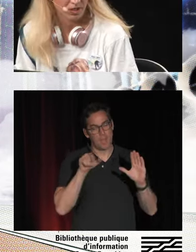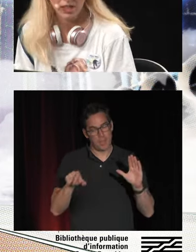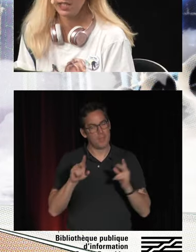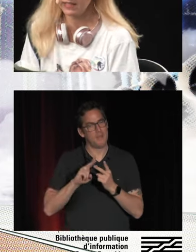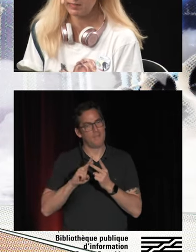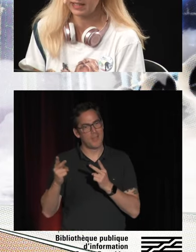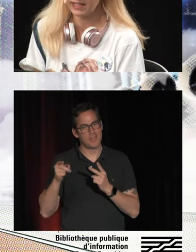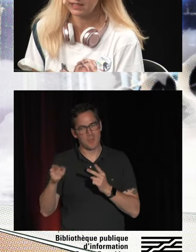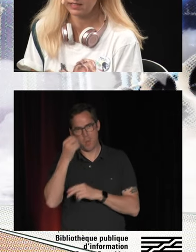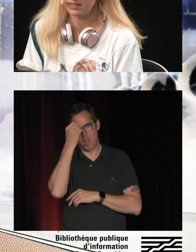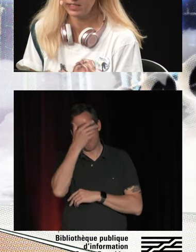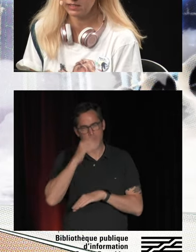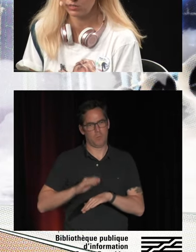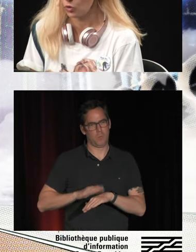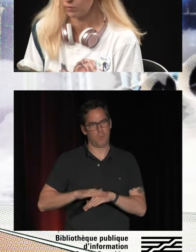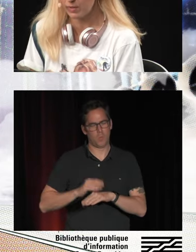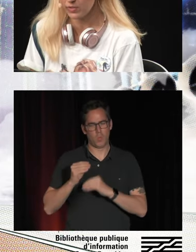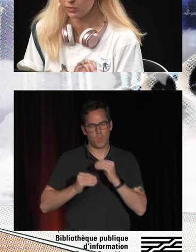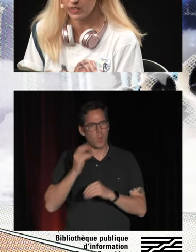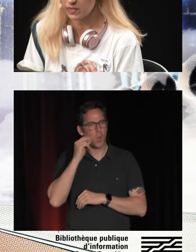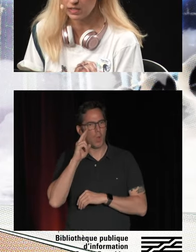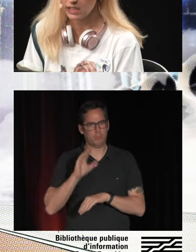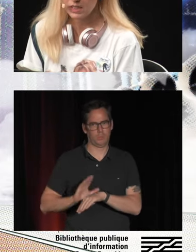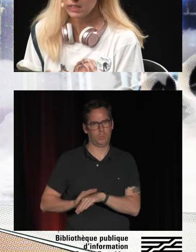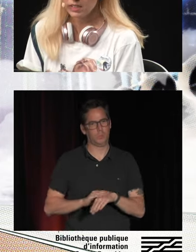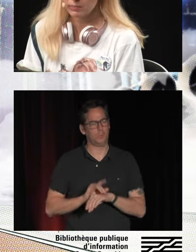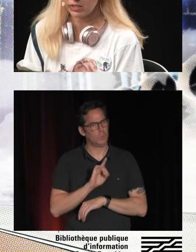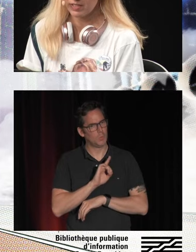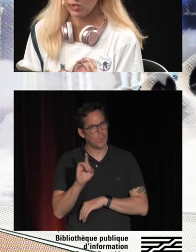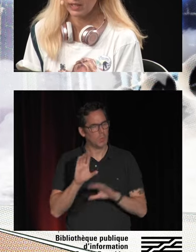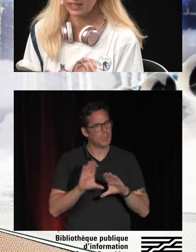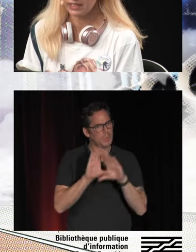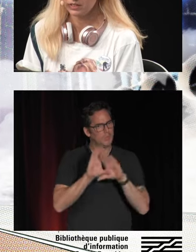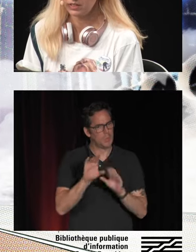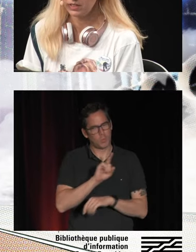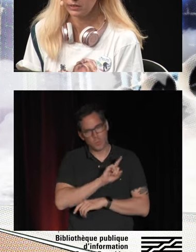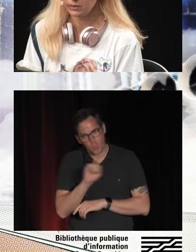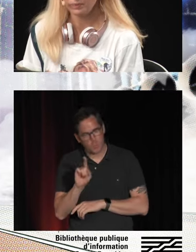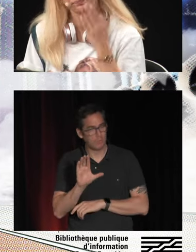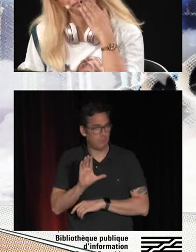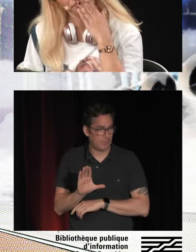version ni américaine, ni... Non, on ne va pas en 50cc. Pas dans la version américaine,